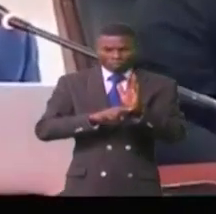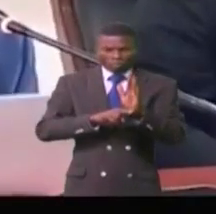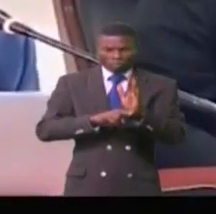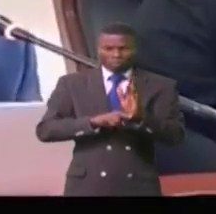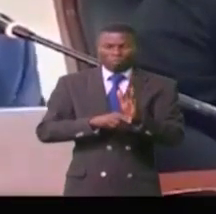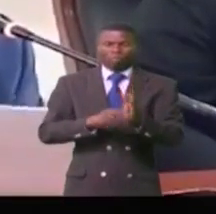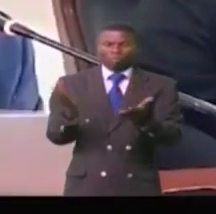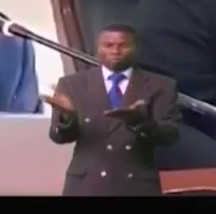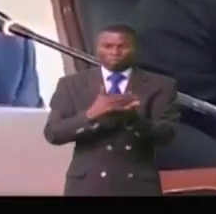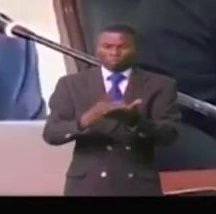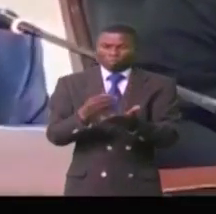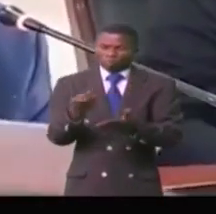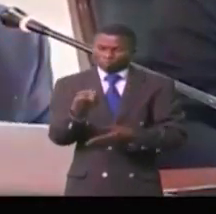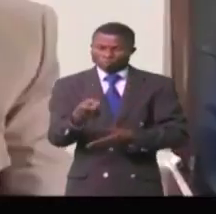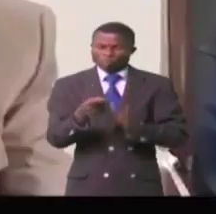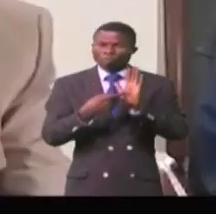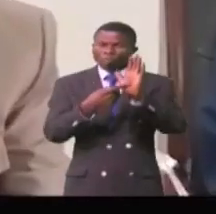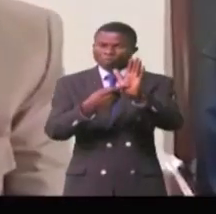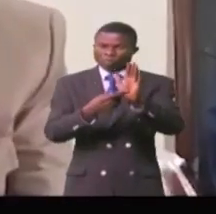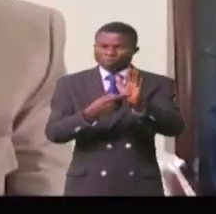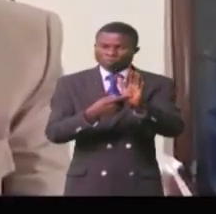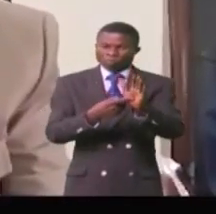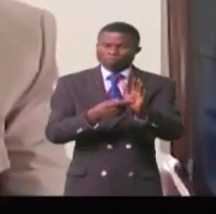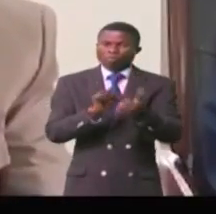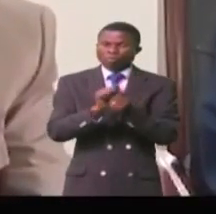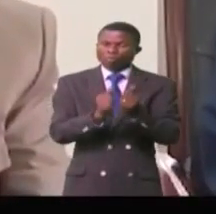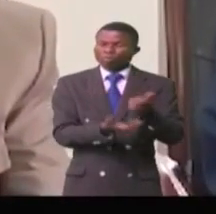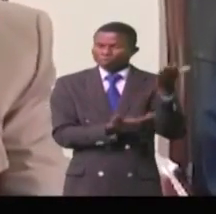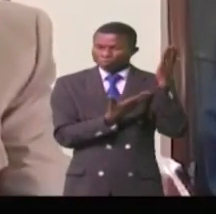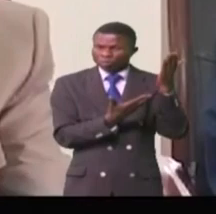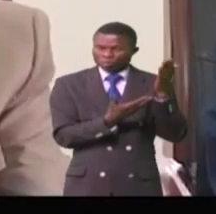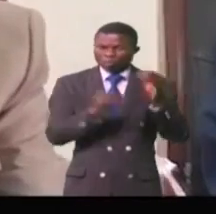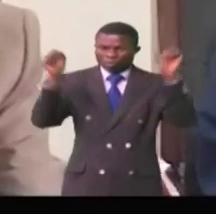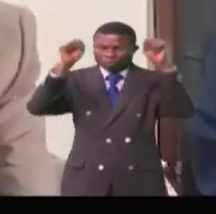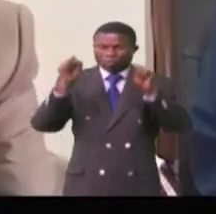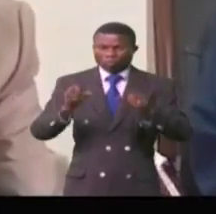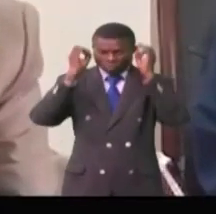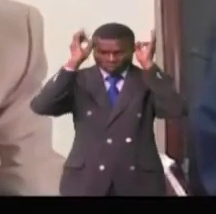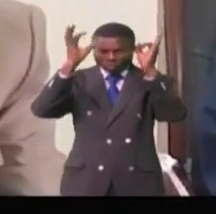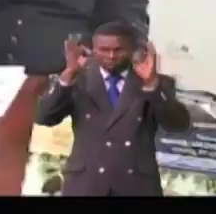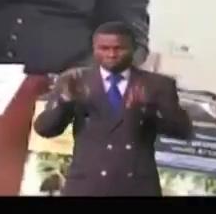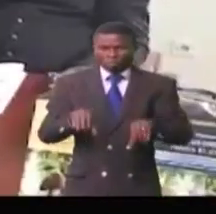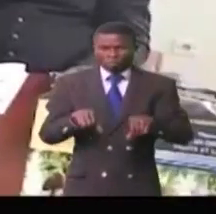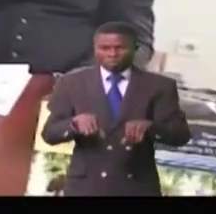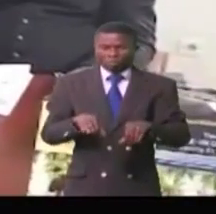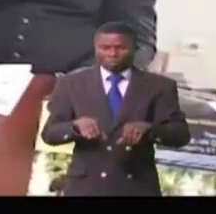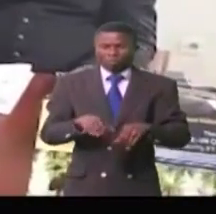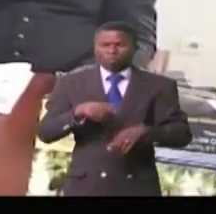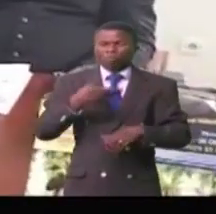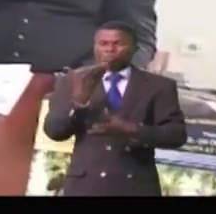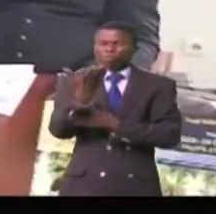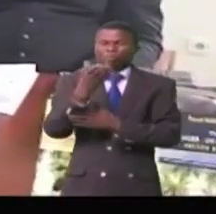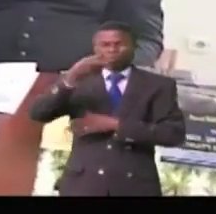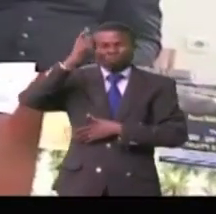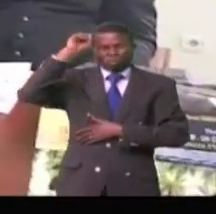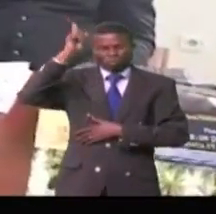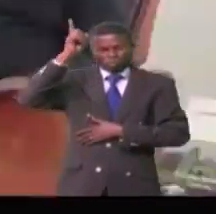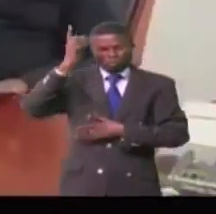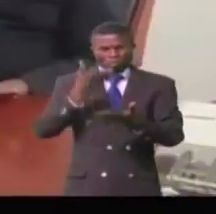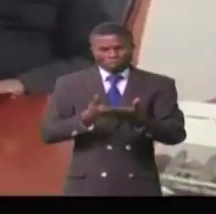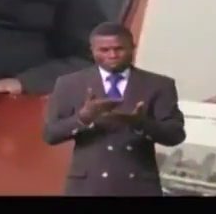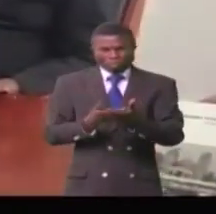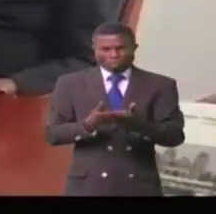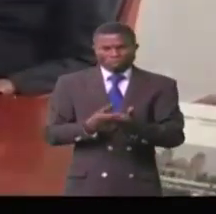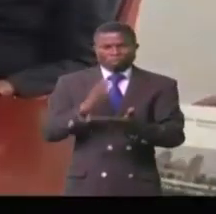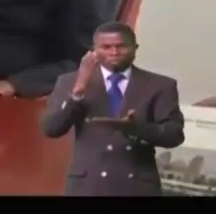derniers ouvrages, ils relèvent l'incessante question du système éducatif congolais tant décrié en dépit des efforts sans